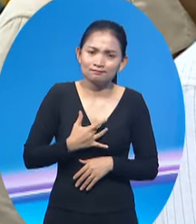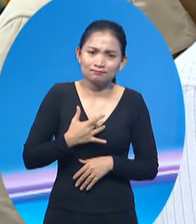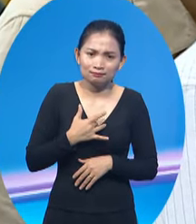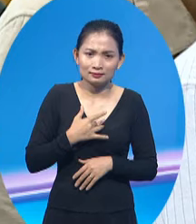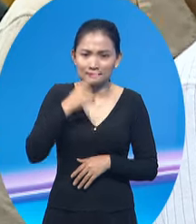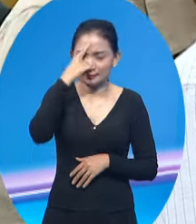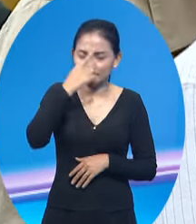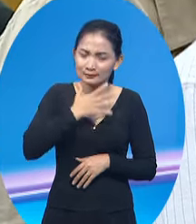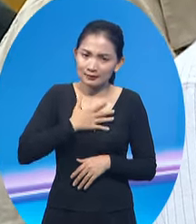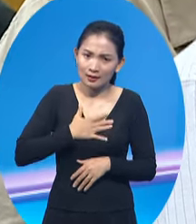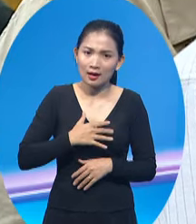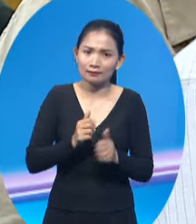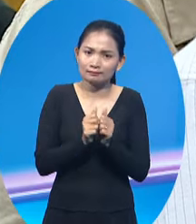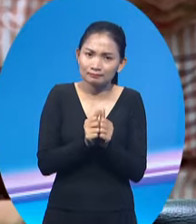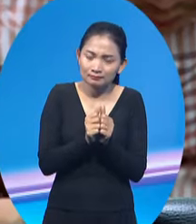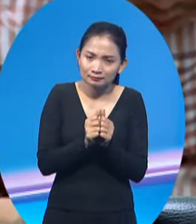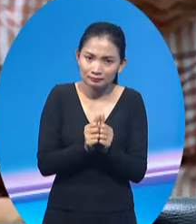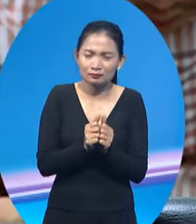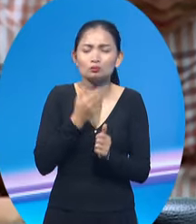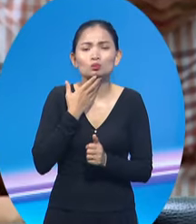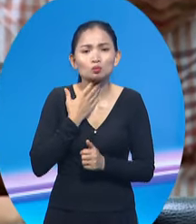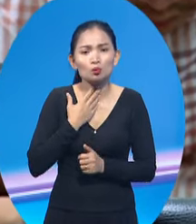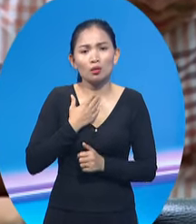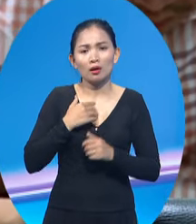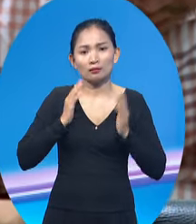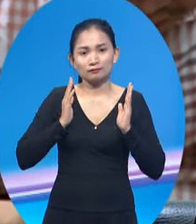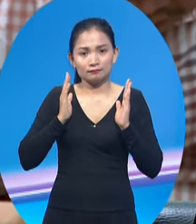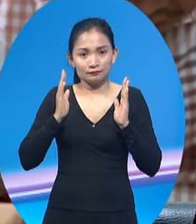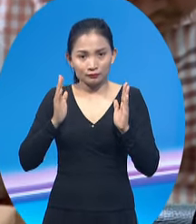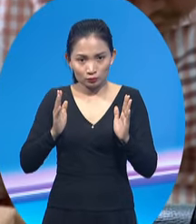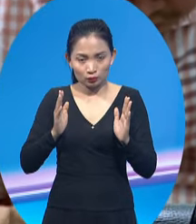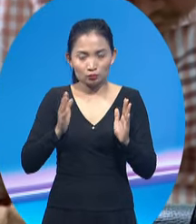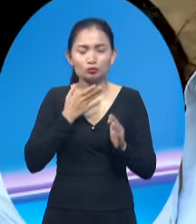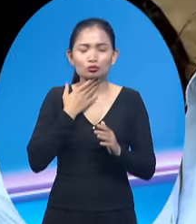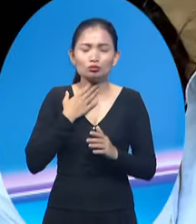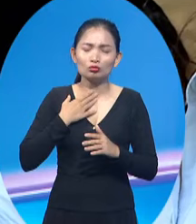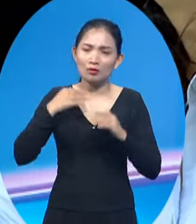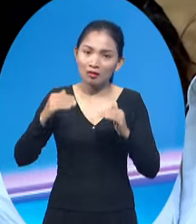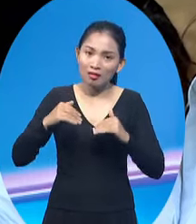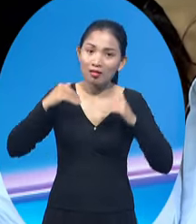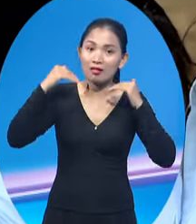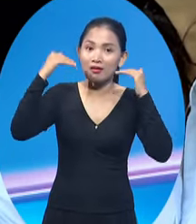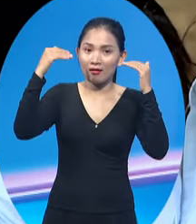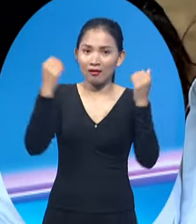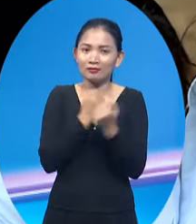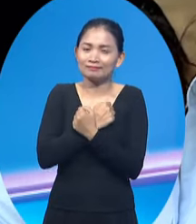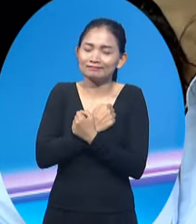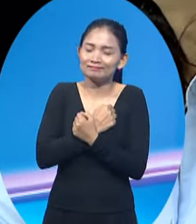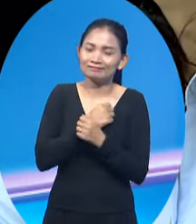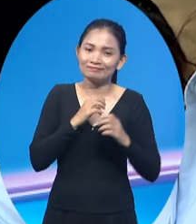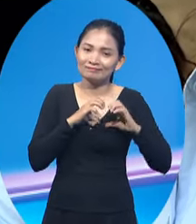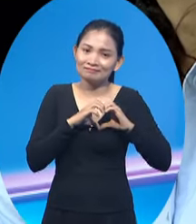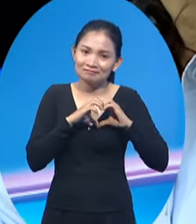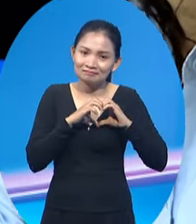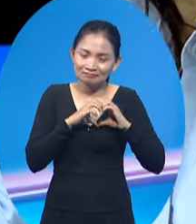tình thân, nỗi khát khao hạnh phúc êm đềm, cùng bỡ ngỡ bước vào tuổi mới lớn nhiều yêu thương, mang cả màu va vấp. Nhà văn Nguyễn